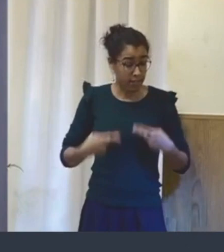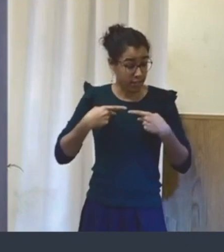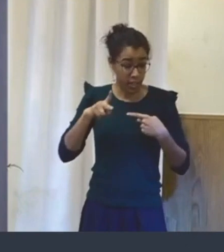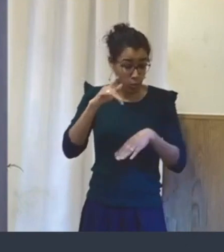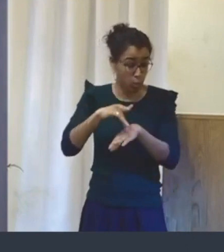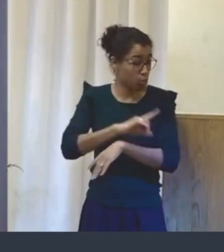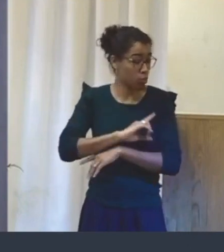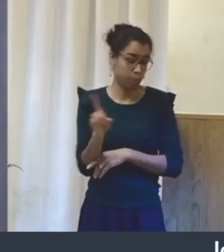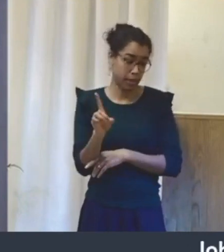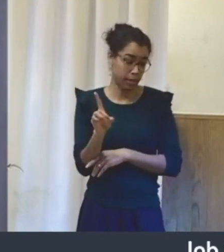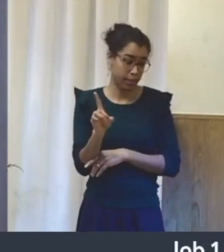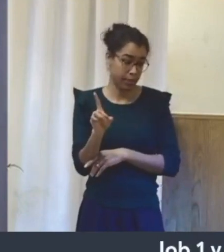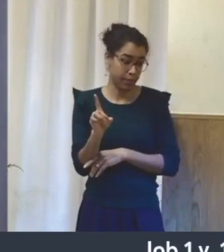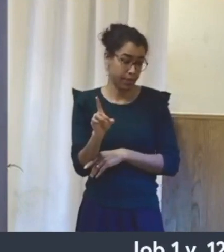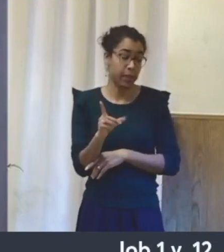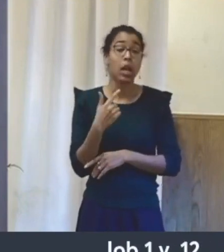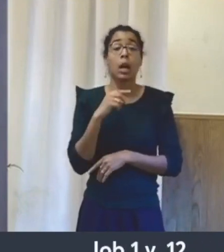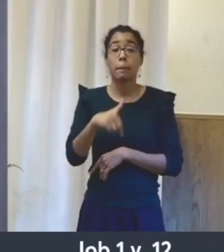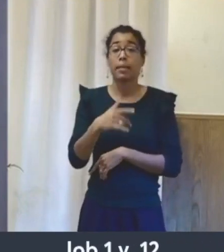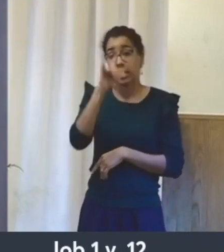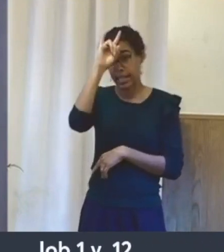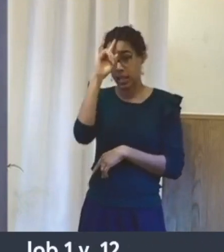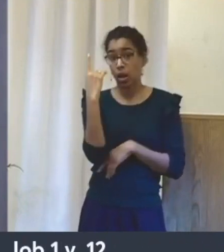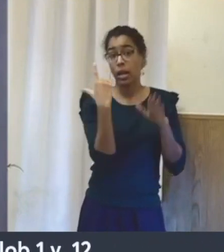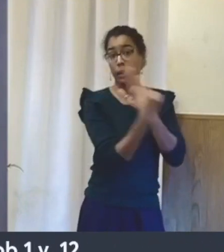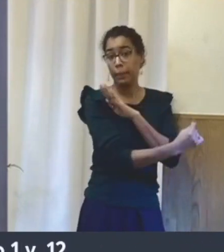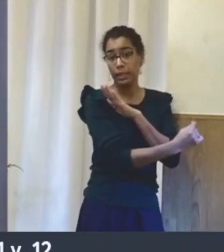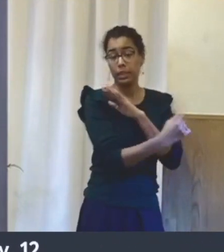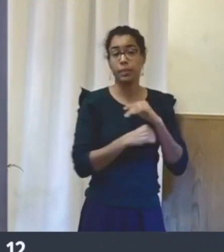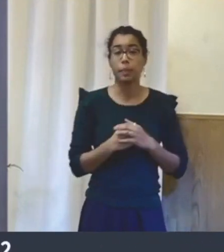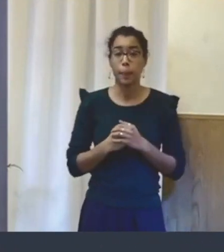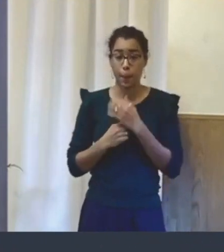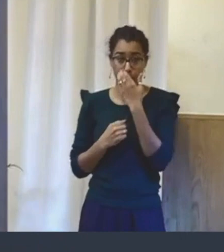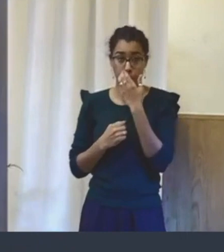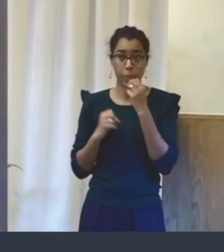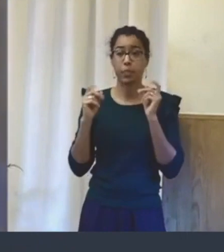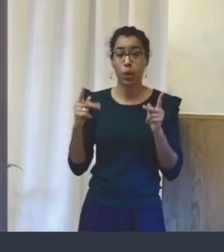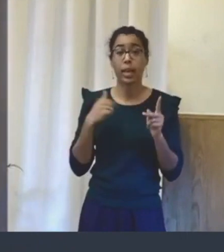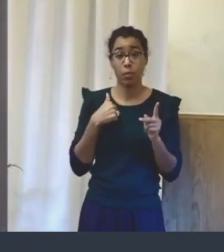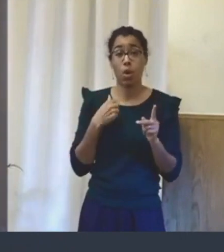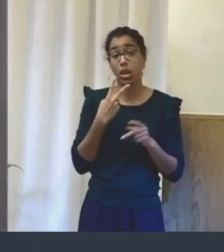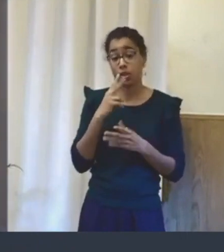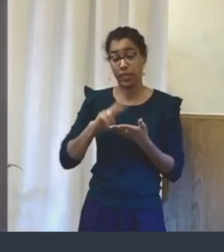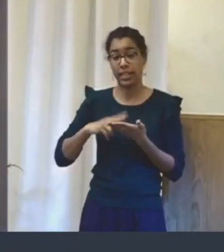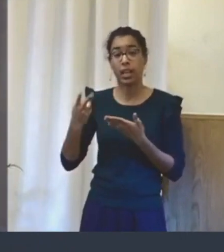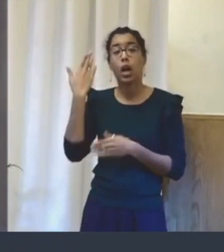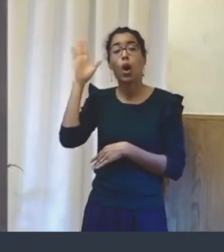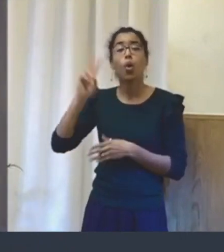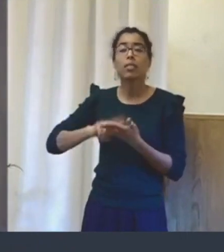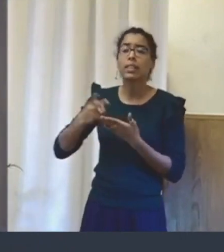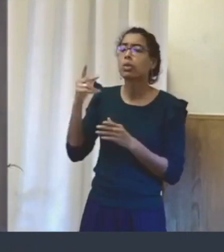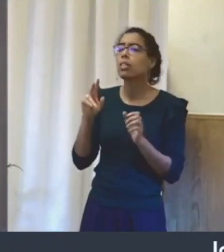main sur lui et Satan se retira devant la face de l'Éternel. Ok, je te le livre. Il y a quelqu'un qui a une autre version.